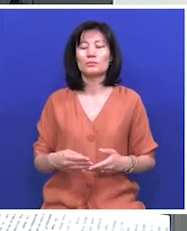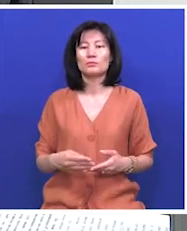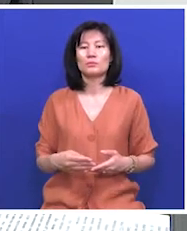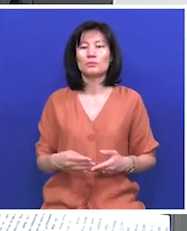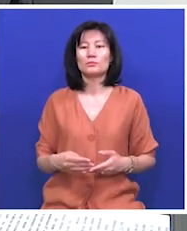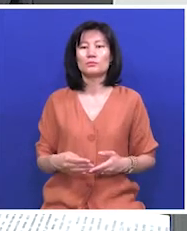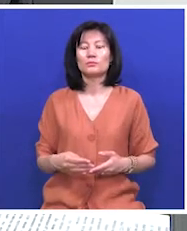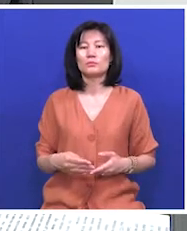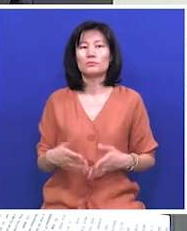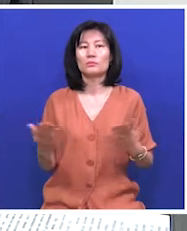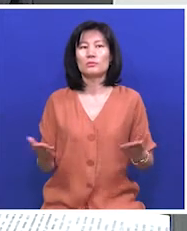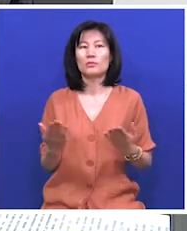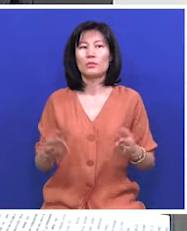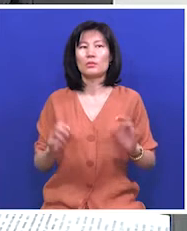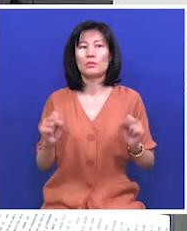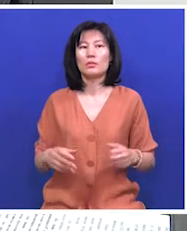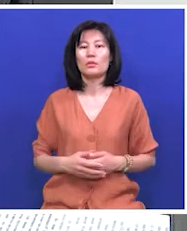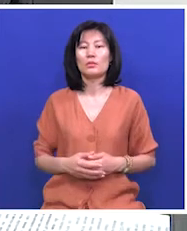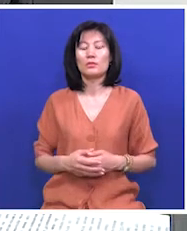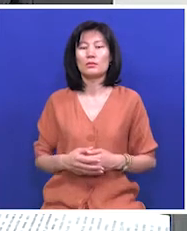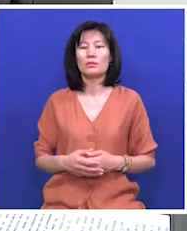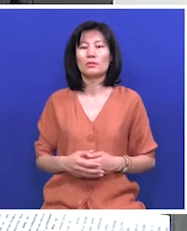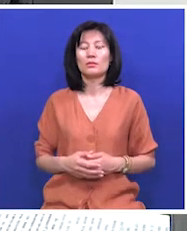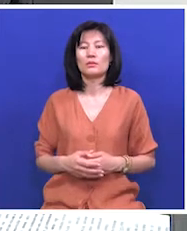өте оңай жүйе.